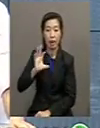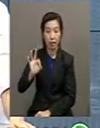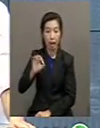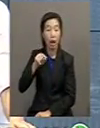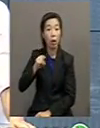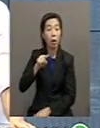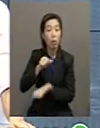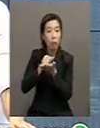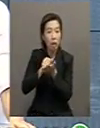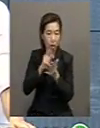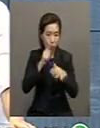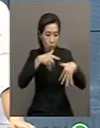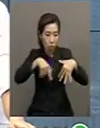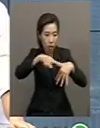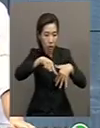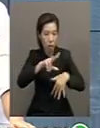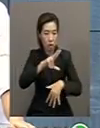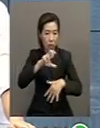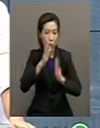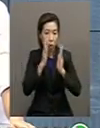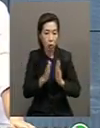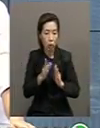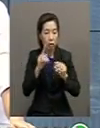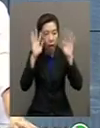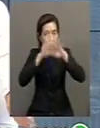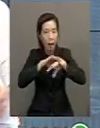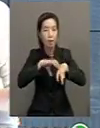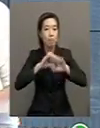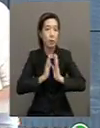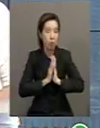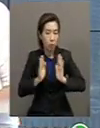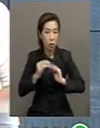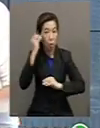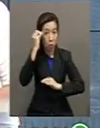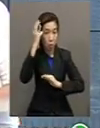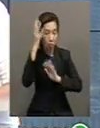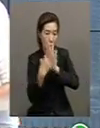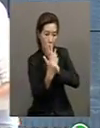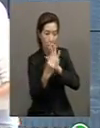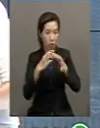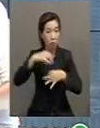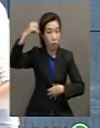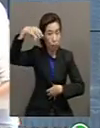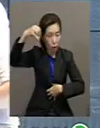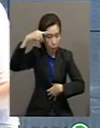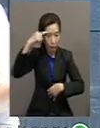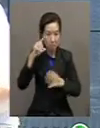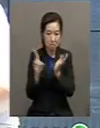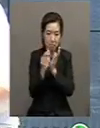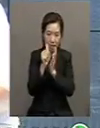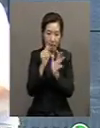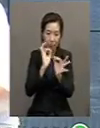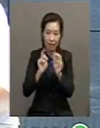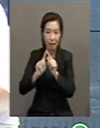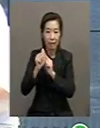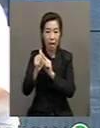ริการกับลูกค้ากว่า300คนเพื่อเป็นการขอบคุณแล้วก็ให้ความรู้เกี่ยวกับการใช้ไฟฟ้าอย่างมีประสิทธิภาพเพิ่มมากขึ้น